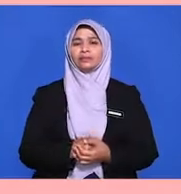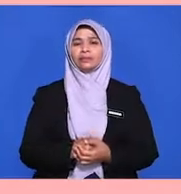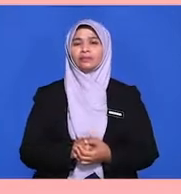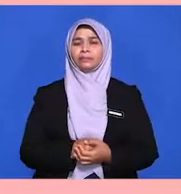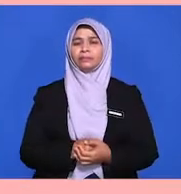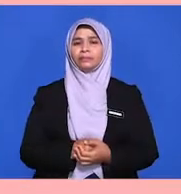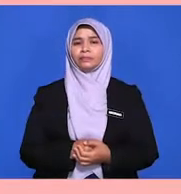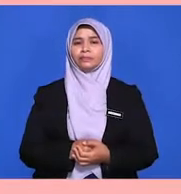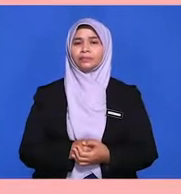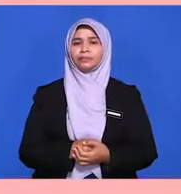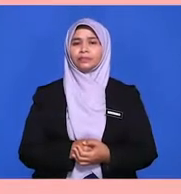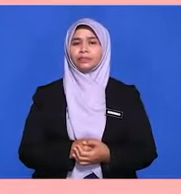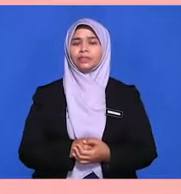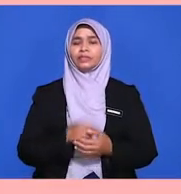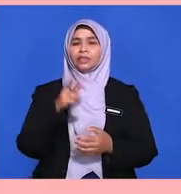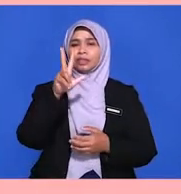dihasilkan. Ketiga,